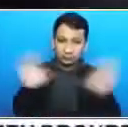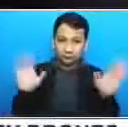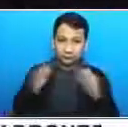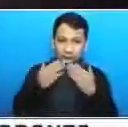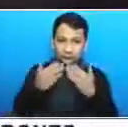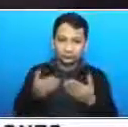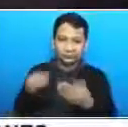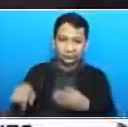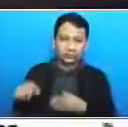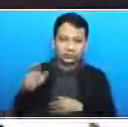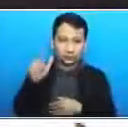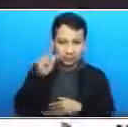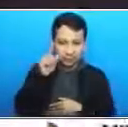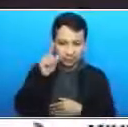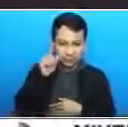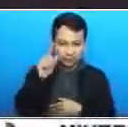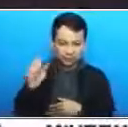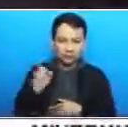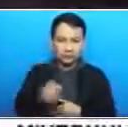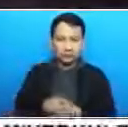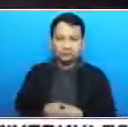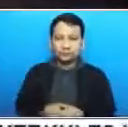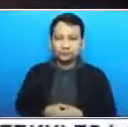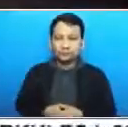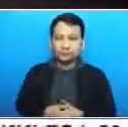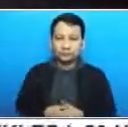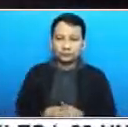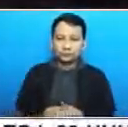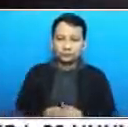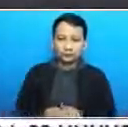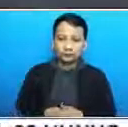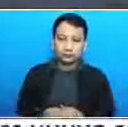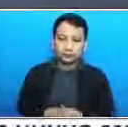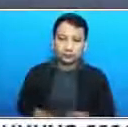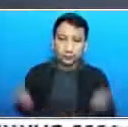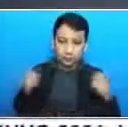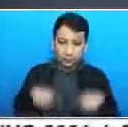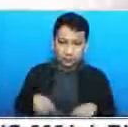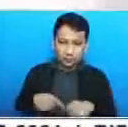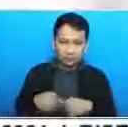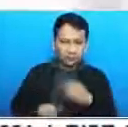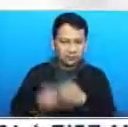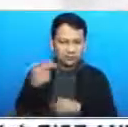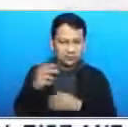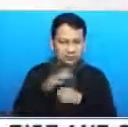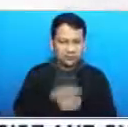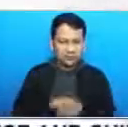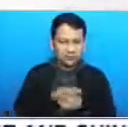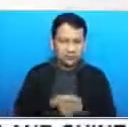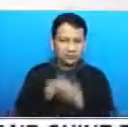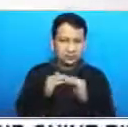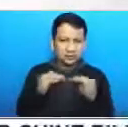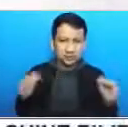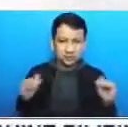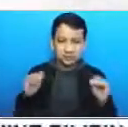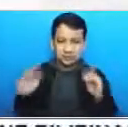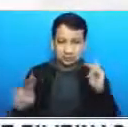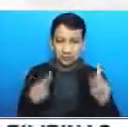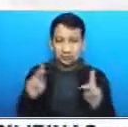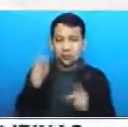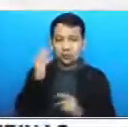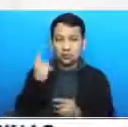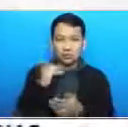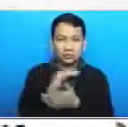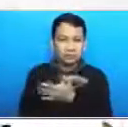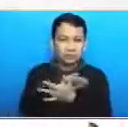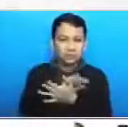Elmer Acapio nang sumakabilang buhay ang kanyang ina noong Enero dahil sa breast cancer. Umabot kasi sa point na kailangan i-intubate yung